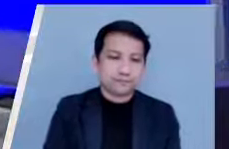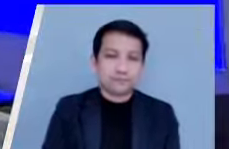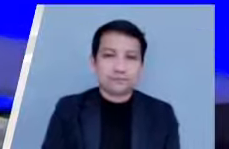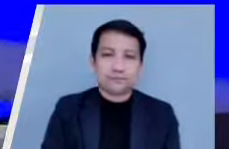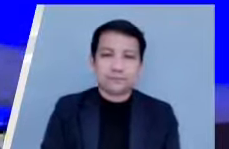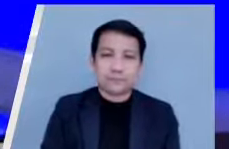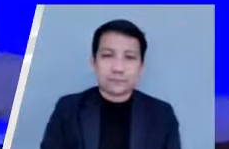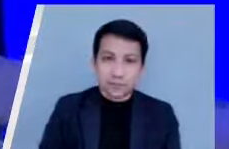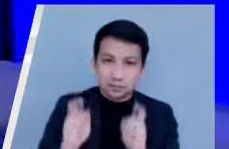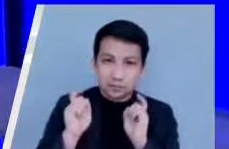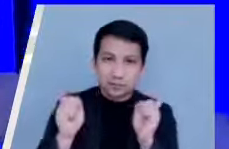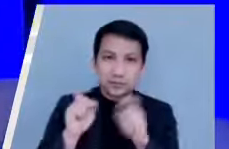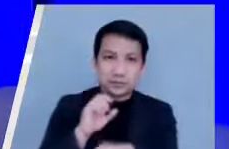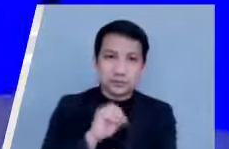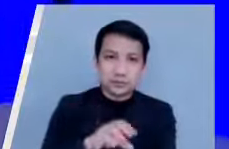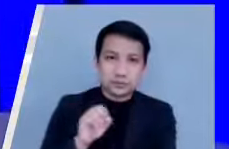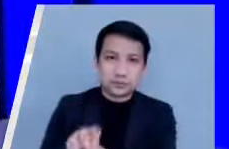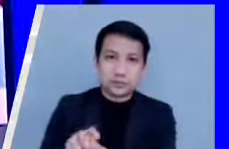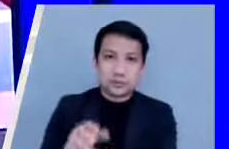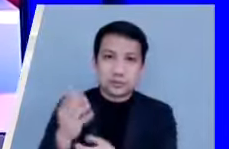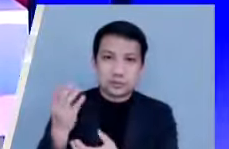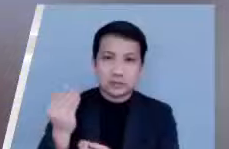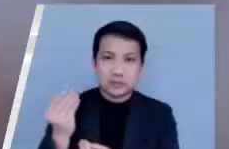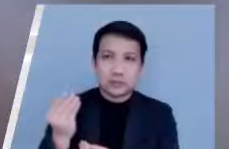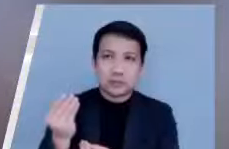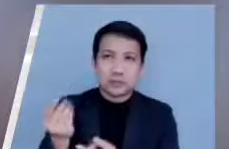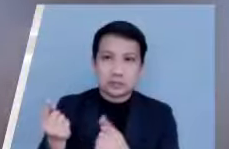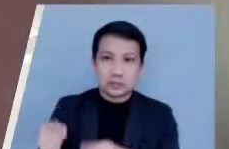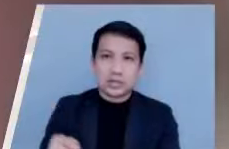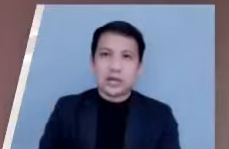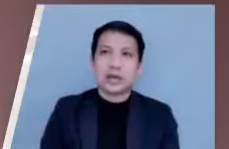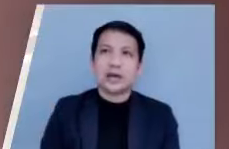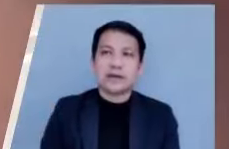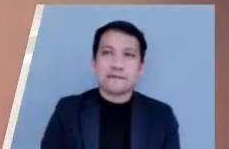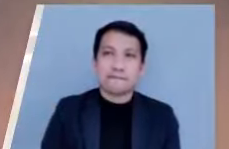Mabilis na chikan tayo para updated sa Sherpy's Happening.